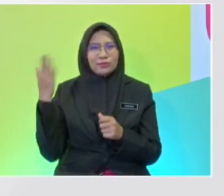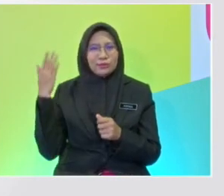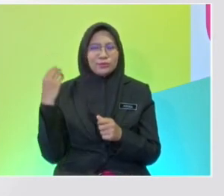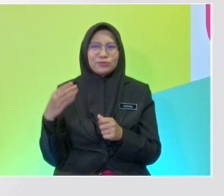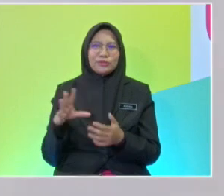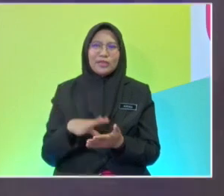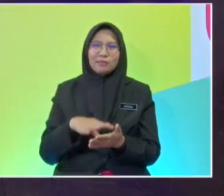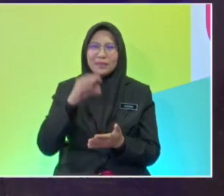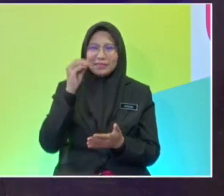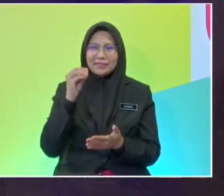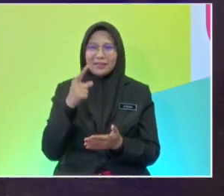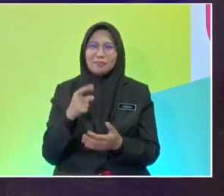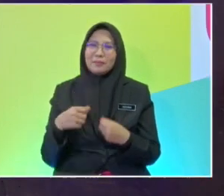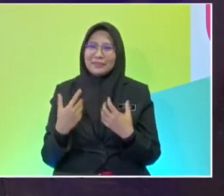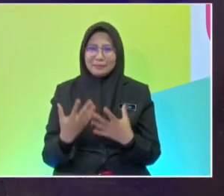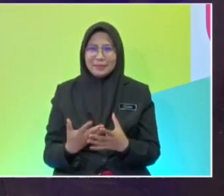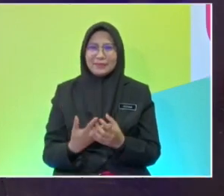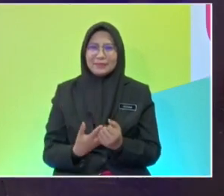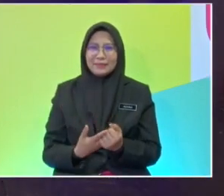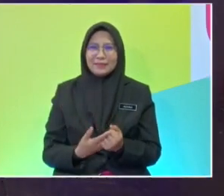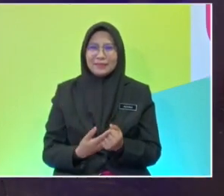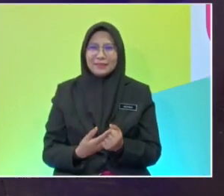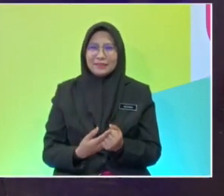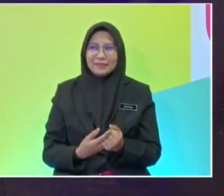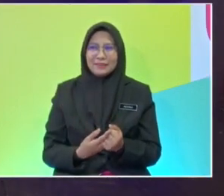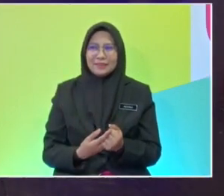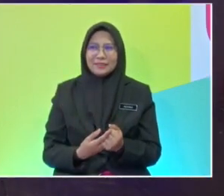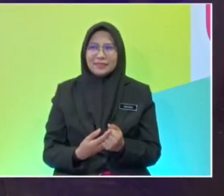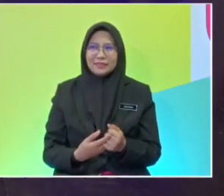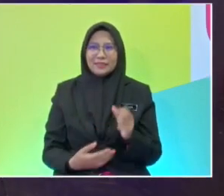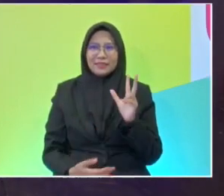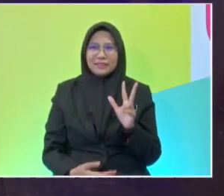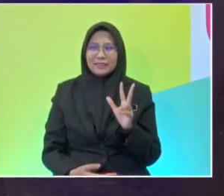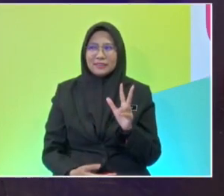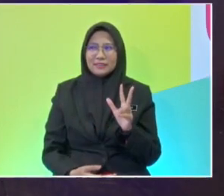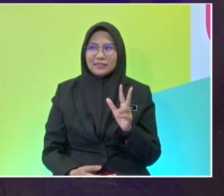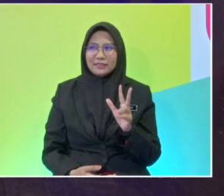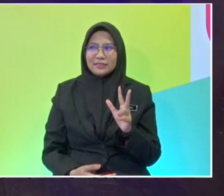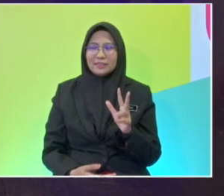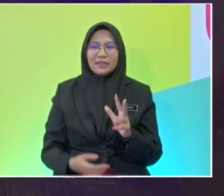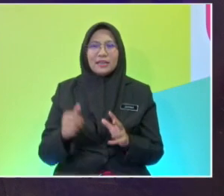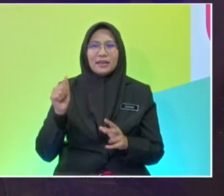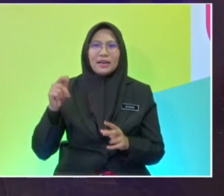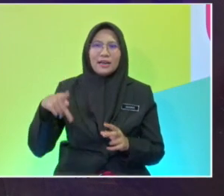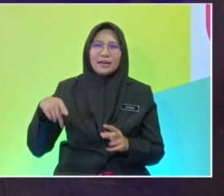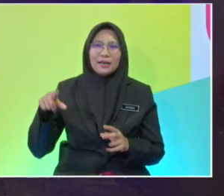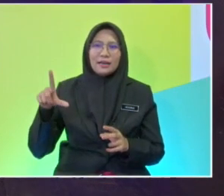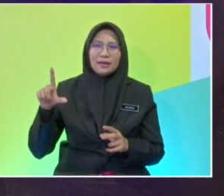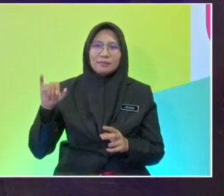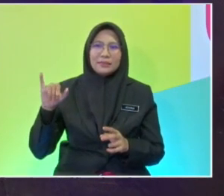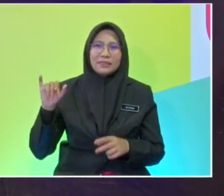latihan menghasilkan animasi oke yang ketiga aplikasi dia mengaplikasikan benda